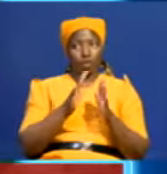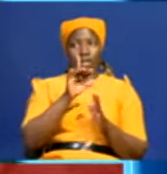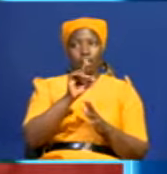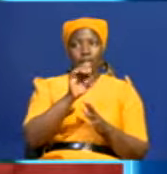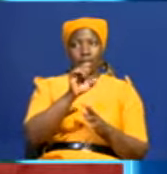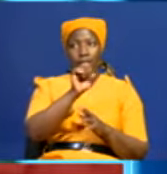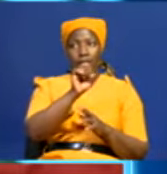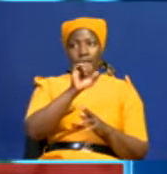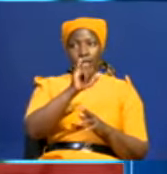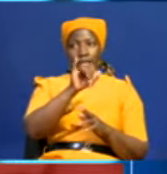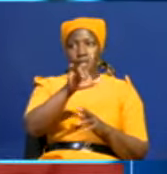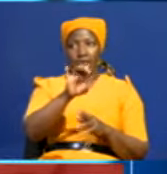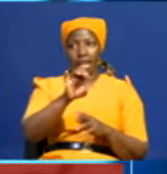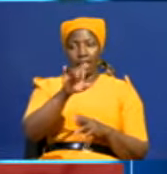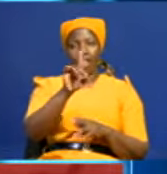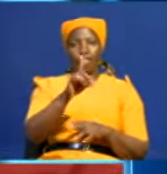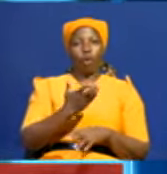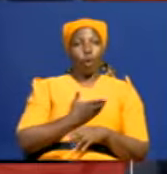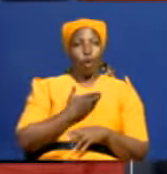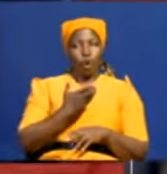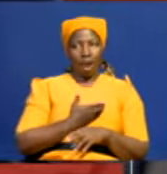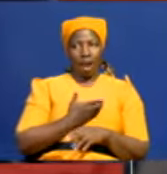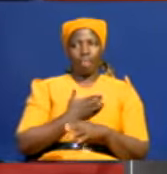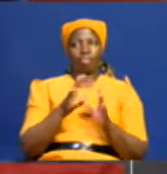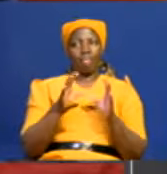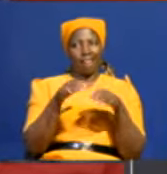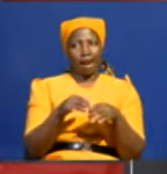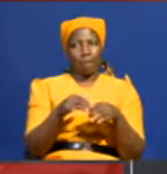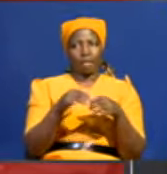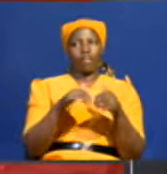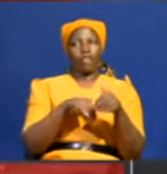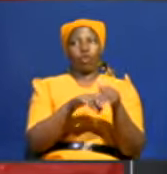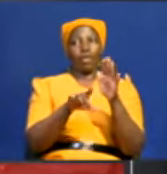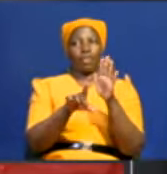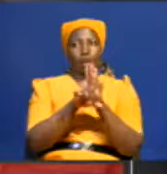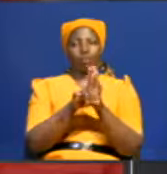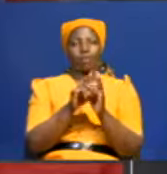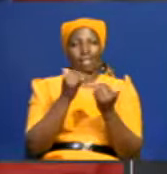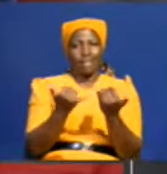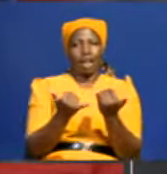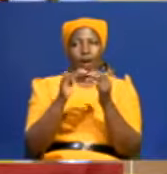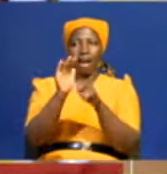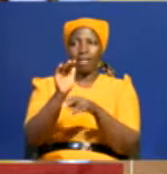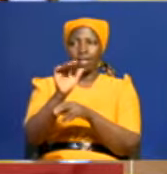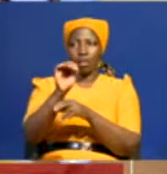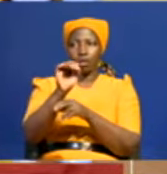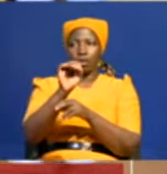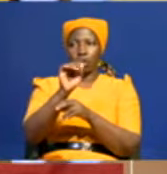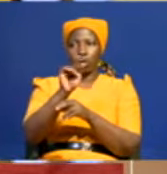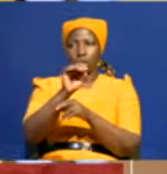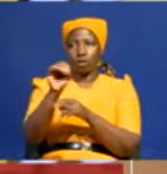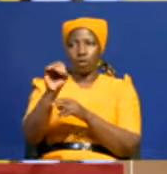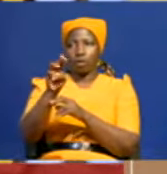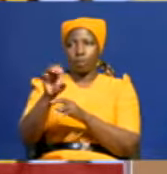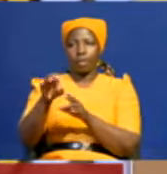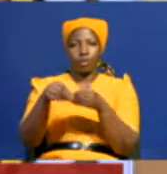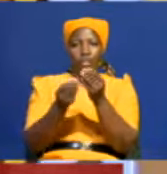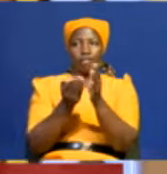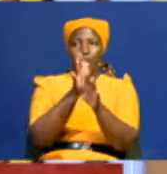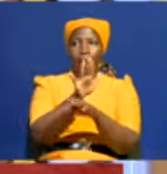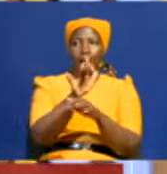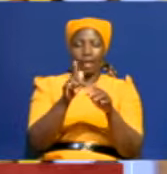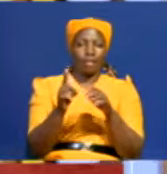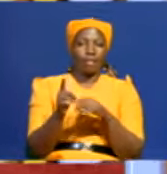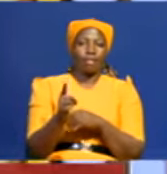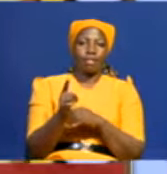Muhiyunza. Katika uamuzi wake aliamuru Kome arudishe pesa hizo kwa miliki halali, na hii leo hakimu mwandamizi